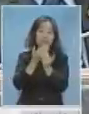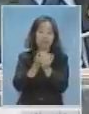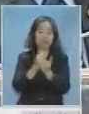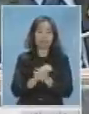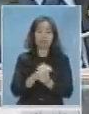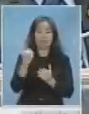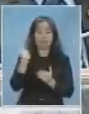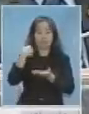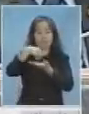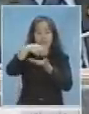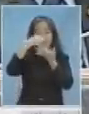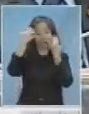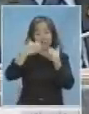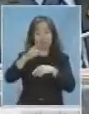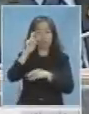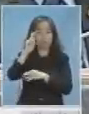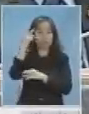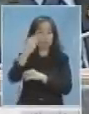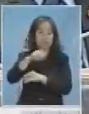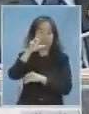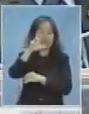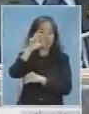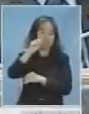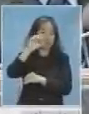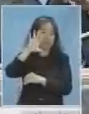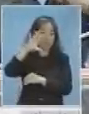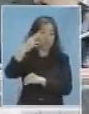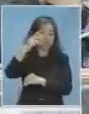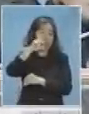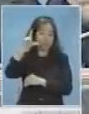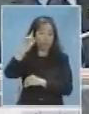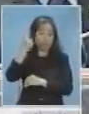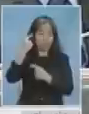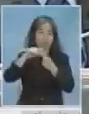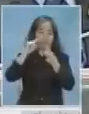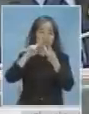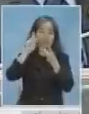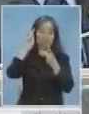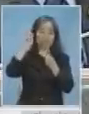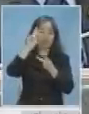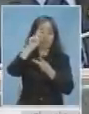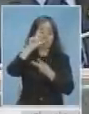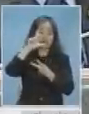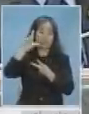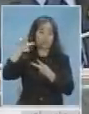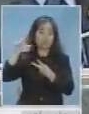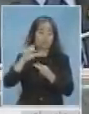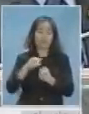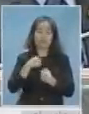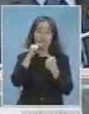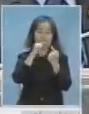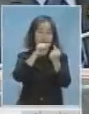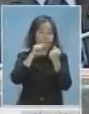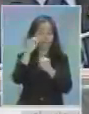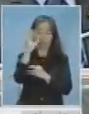านกู้ไปแล้ว 350,000 ล้านและท่านประกาศว่าท่านจะกู้อีก2ล้านล้านครับผมไม่โต้แย้งกับท่านเรื่องเหตุผล